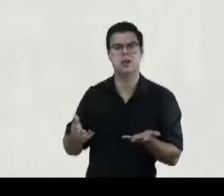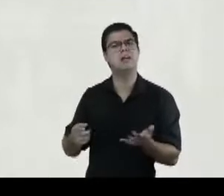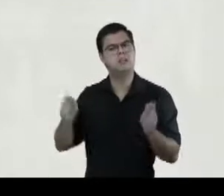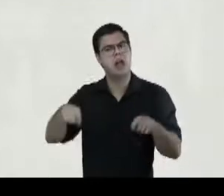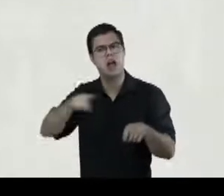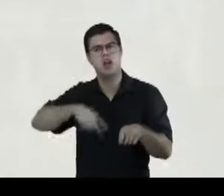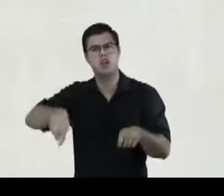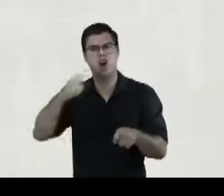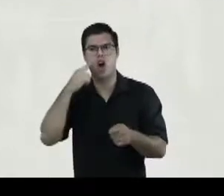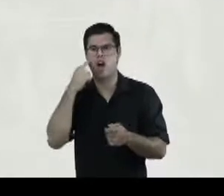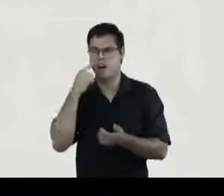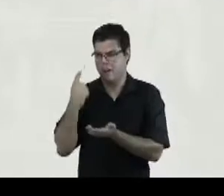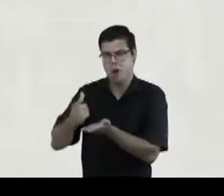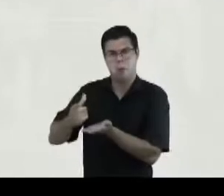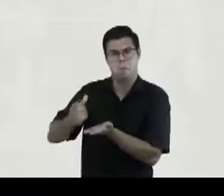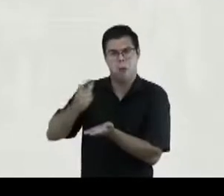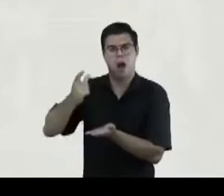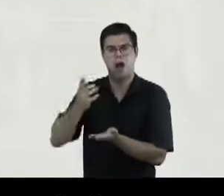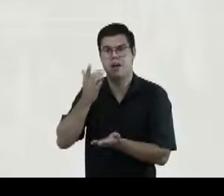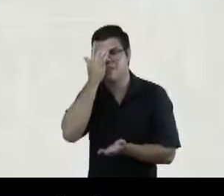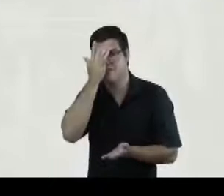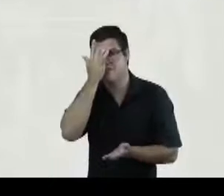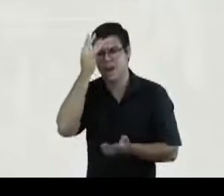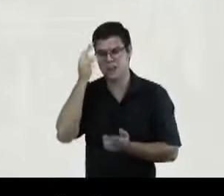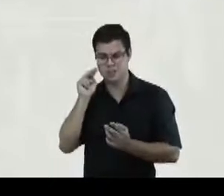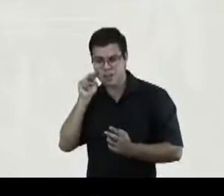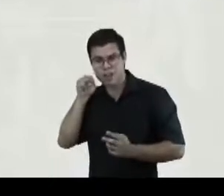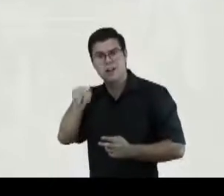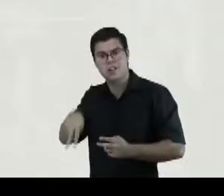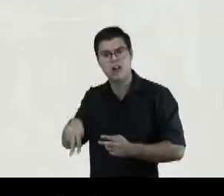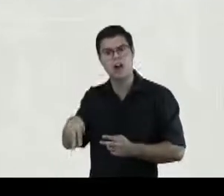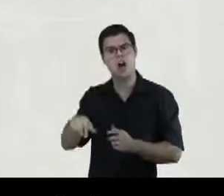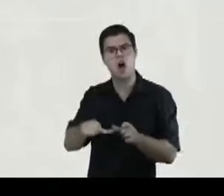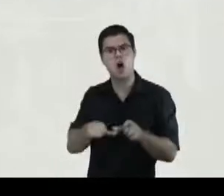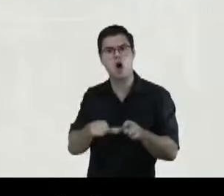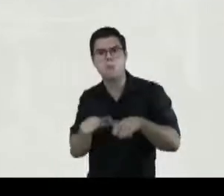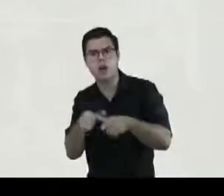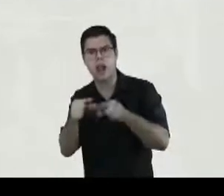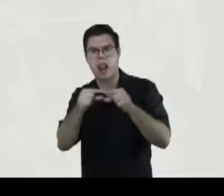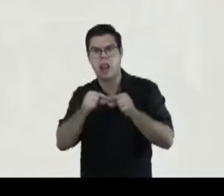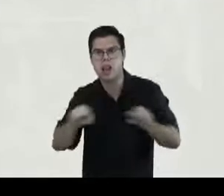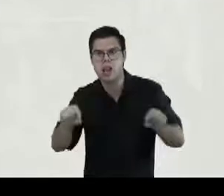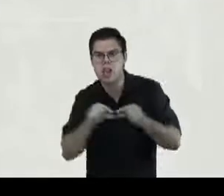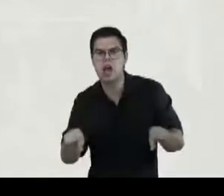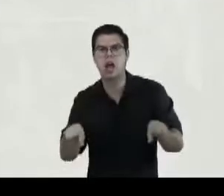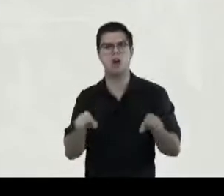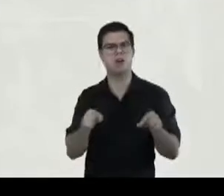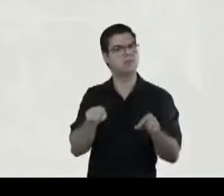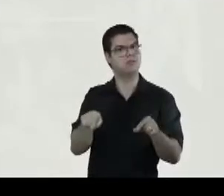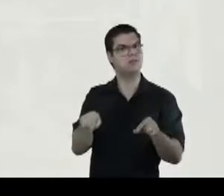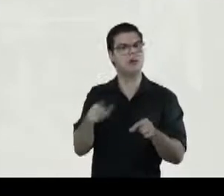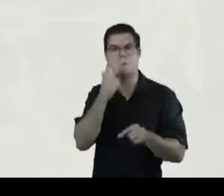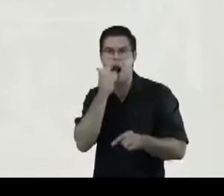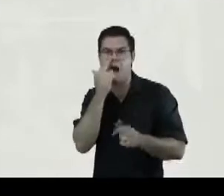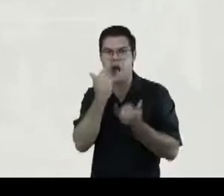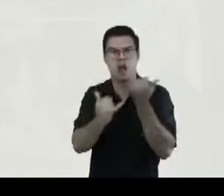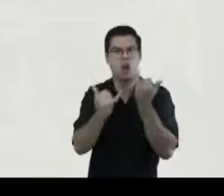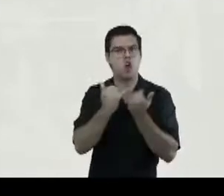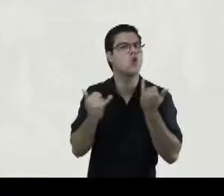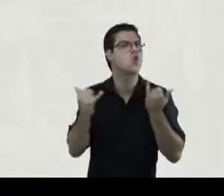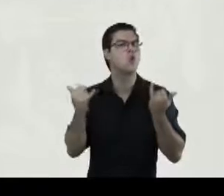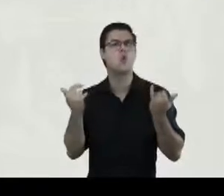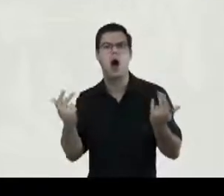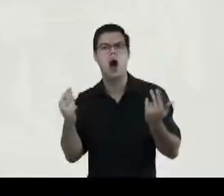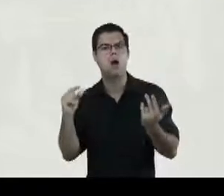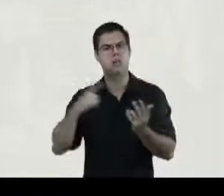quoi ça ressemble, où sont les changements de ligne, si c'est en majuscule, en minuscule, à quoi ressemble la marque typographique,